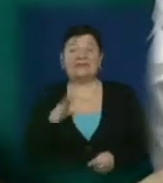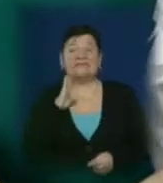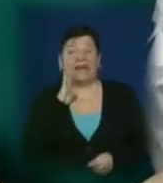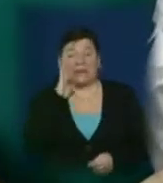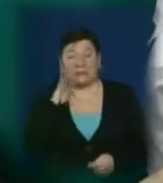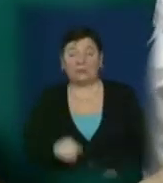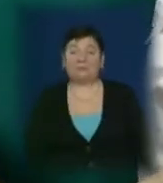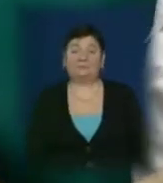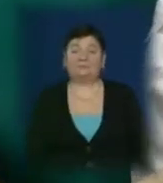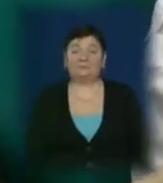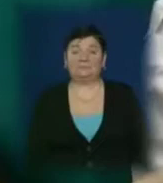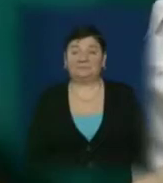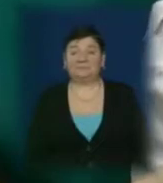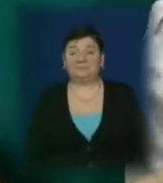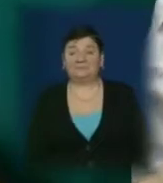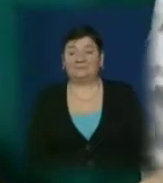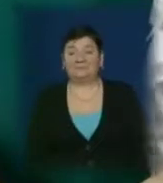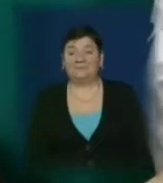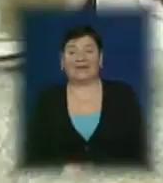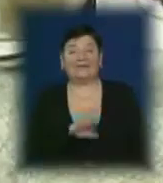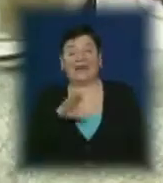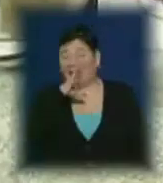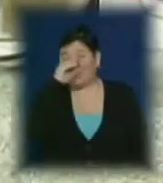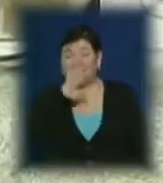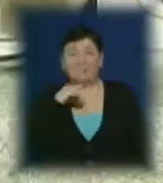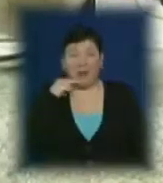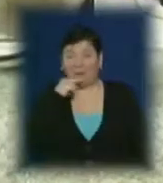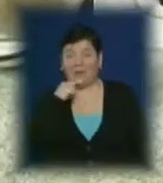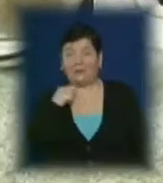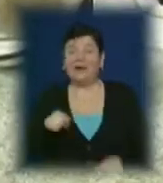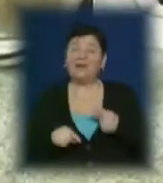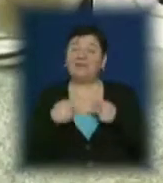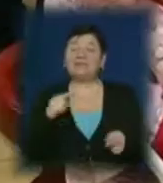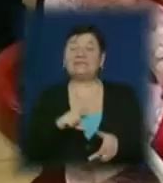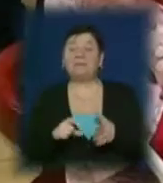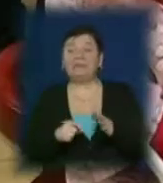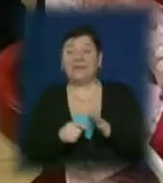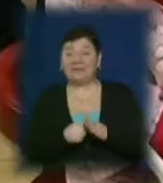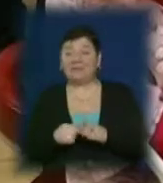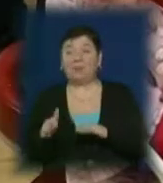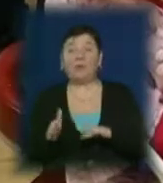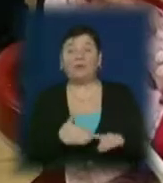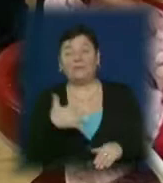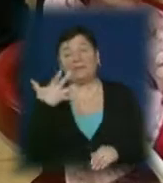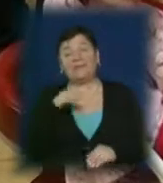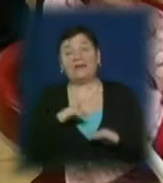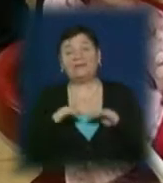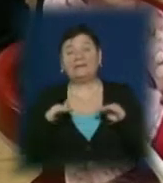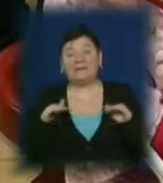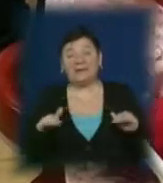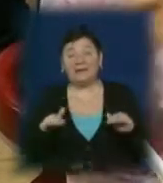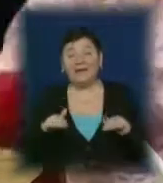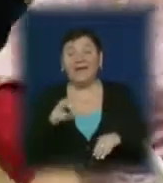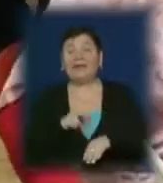зранку. А на ніч – ні. Через кабінет пані Людмили щоденно проходить мінімум 50 дітей. Лікар